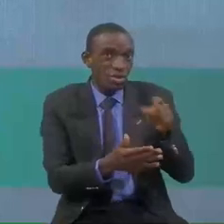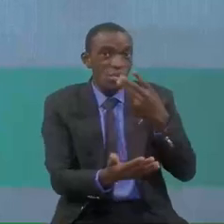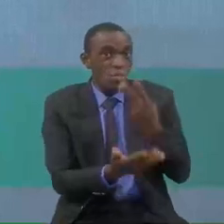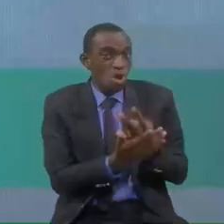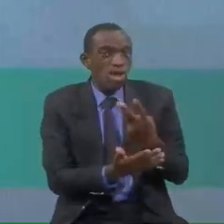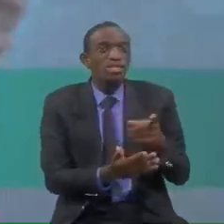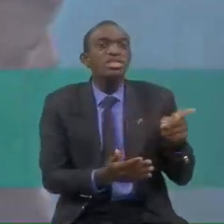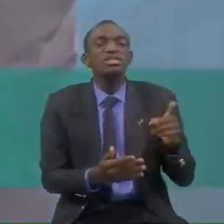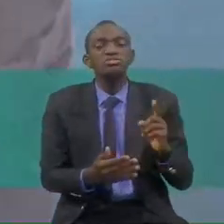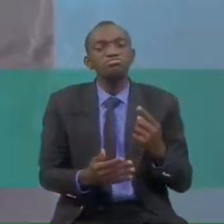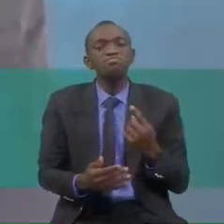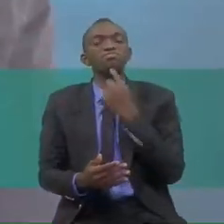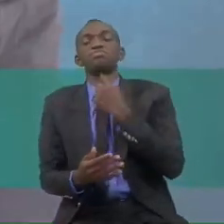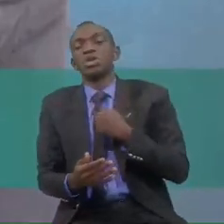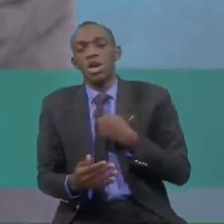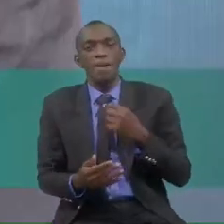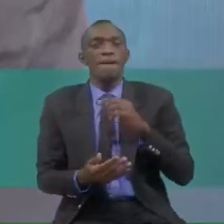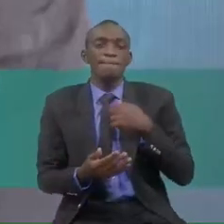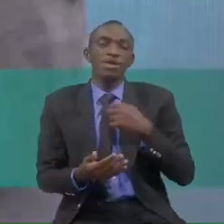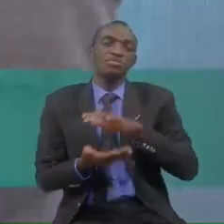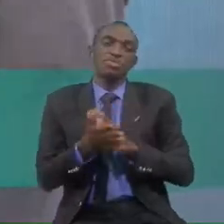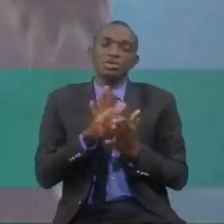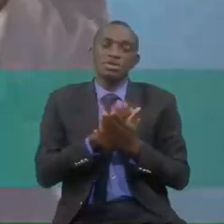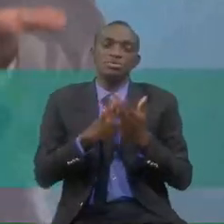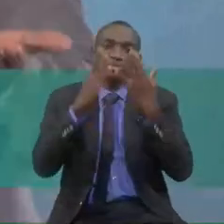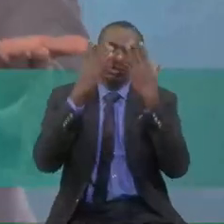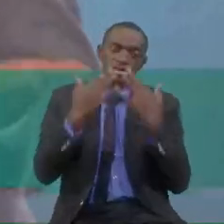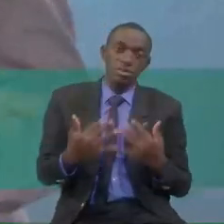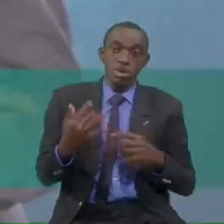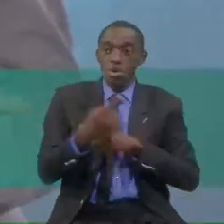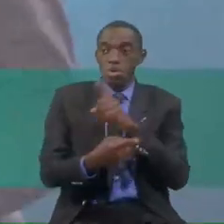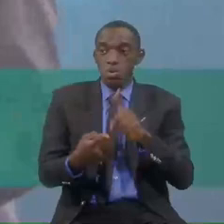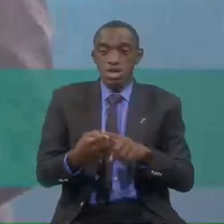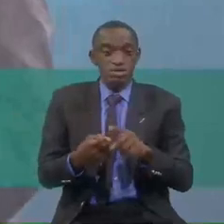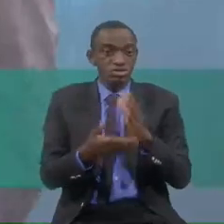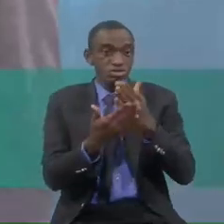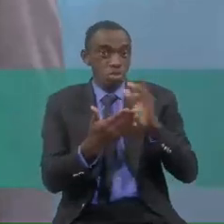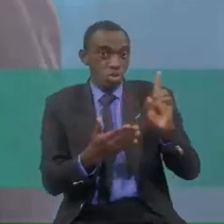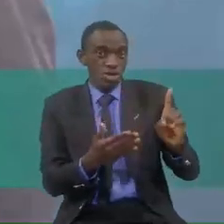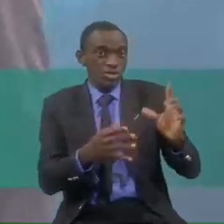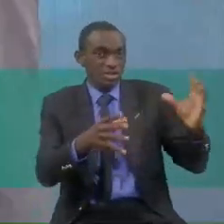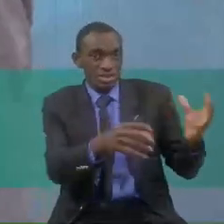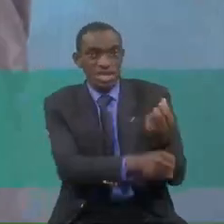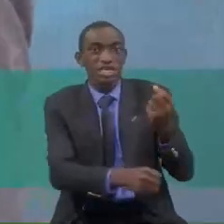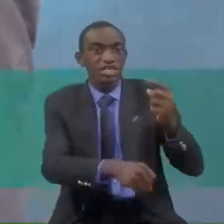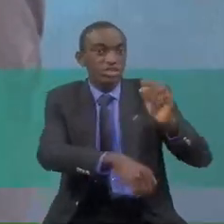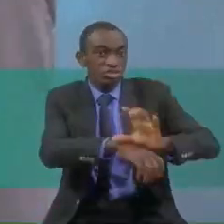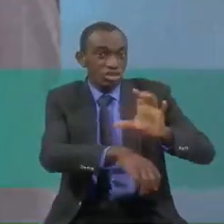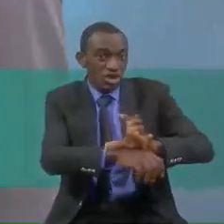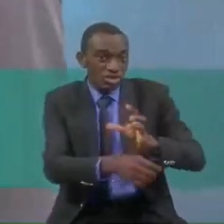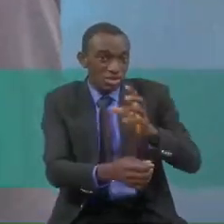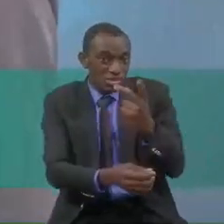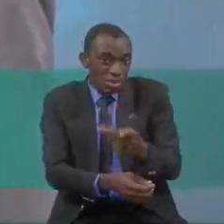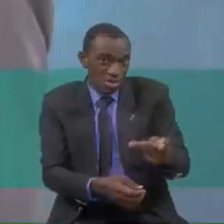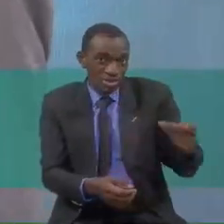l'assistant le plus confident, alors on est attristé. Lorsque quelqu'un emporte